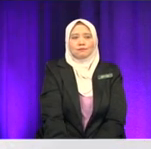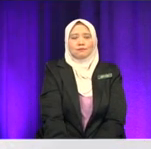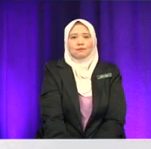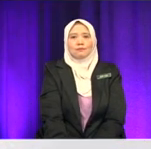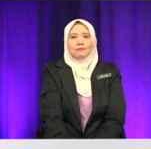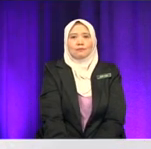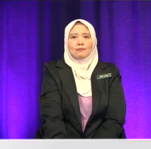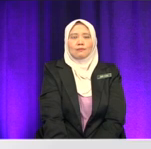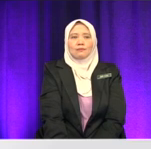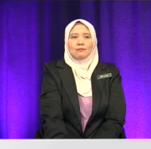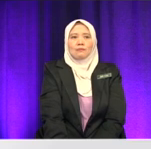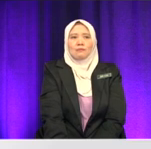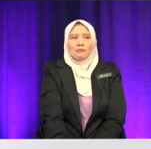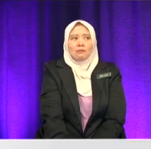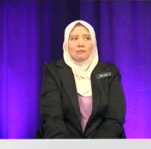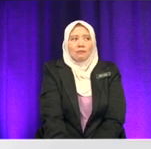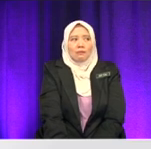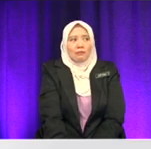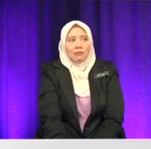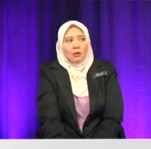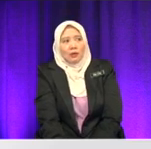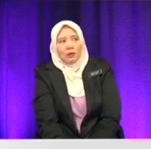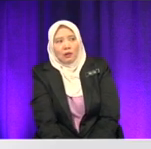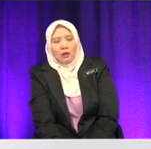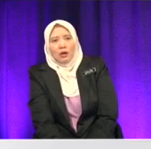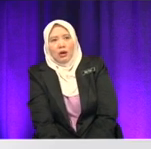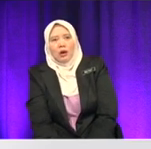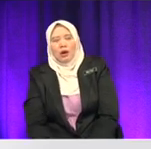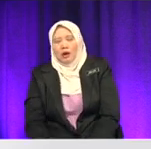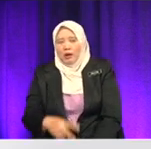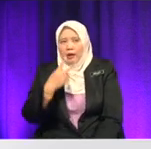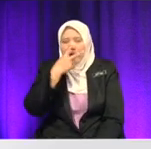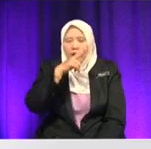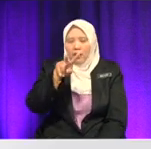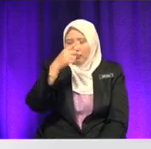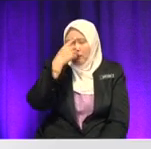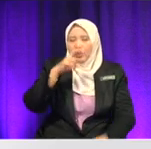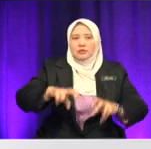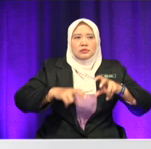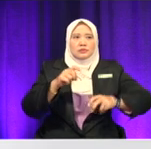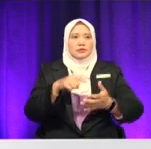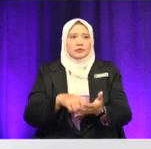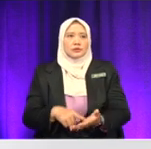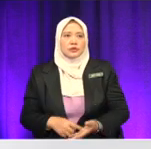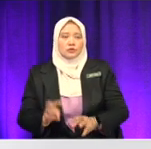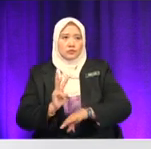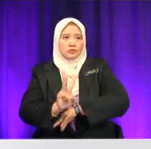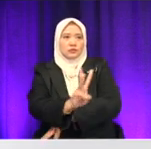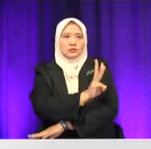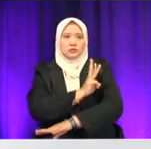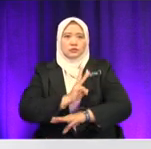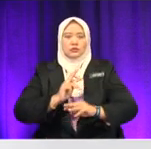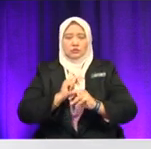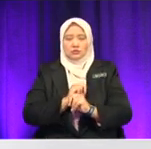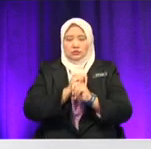Okey, Rashdan, dipersilakan. Apakah jawapan Rashdan? Jadi pemerhatian untuk eksperimen ini adalah kawasan jernih bagi piring